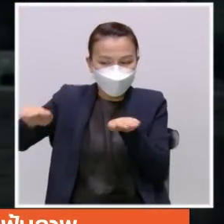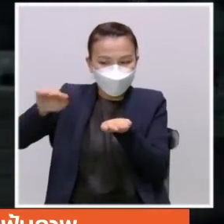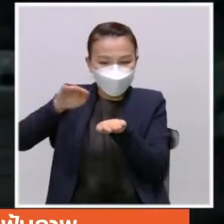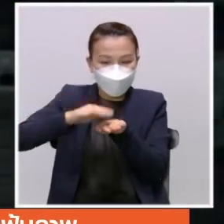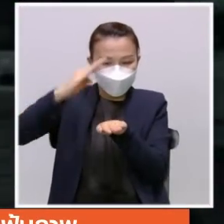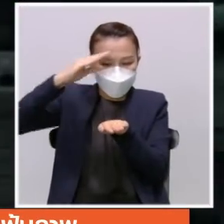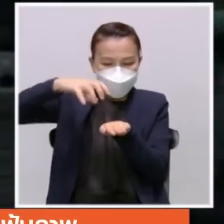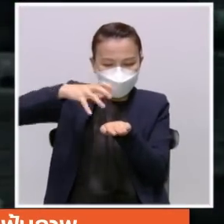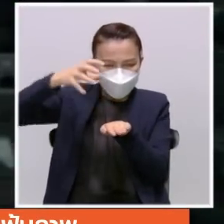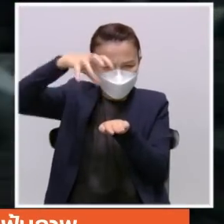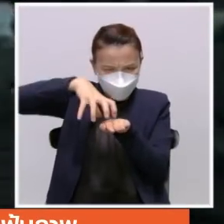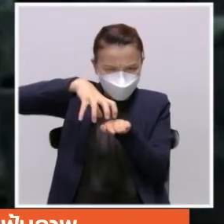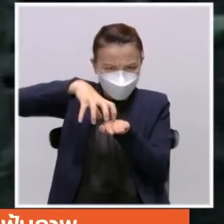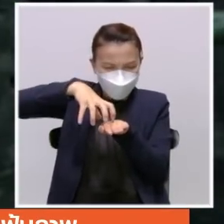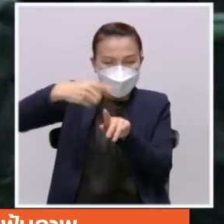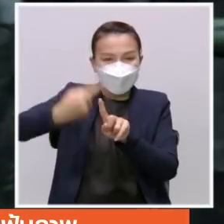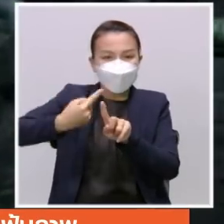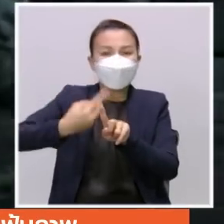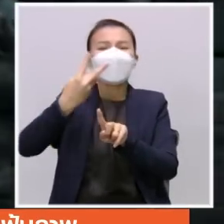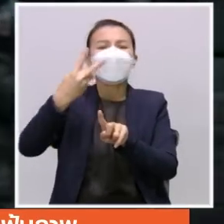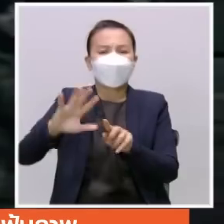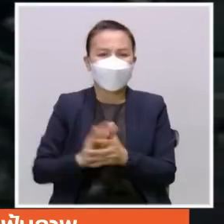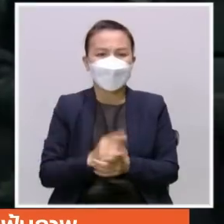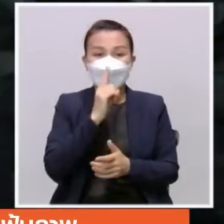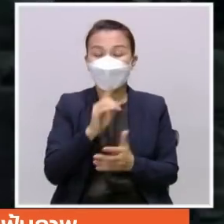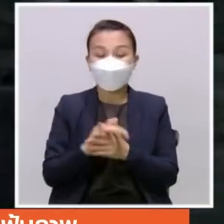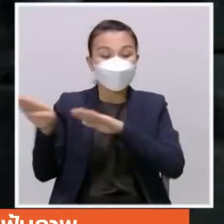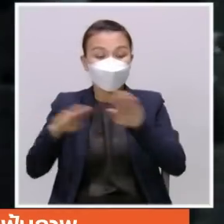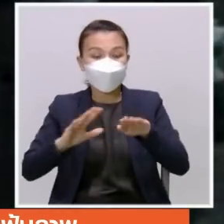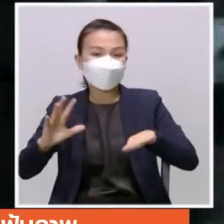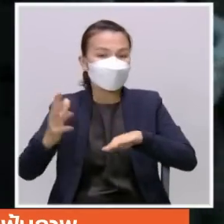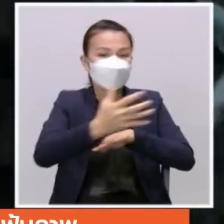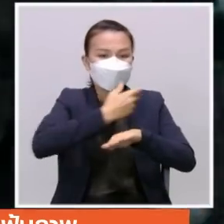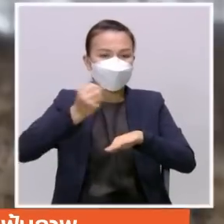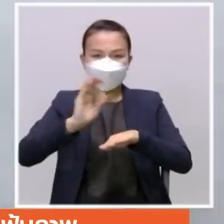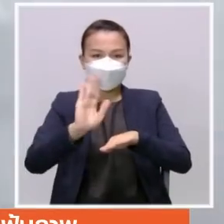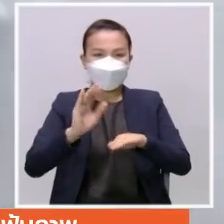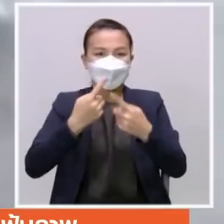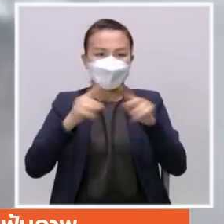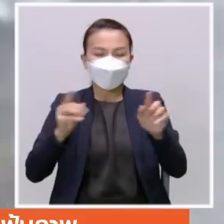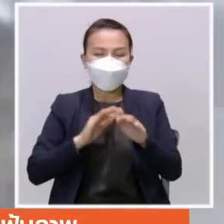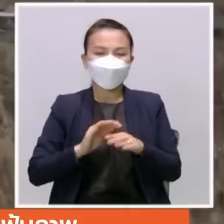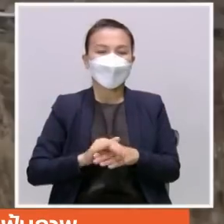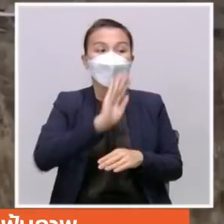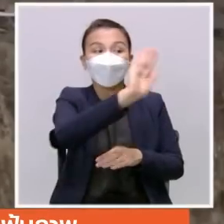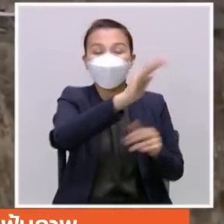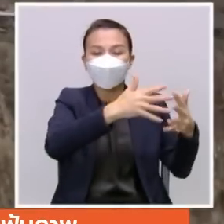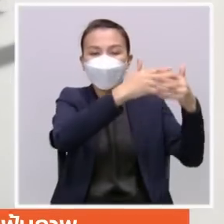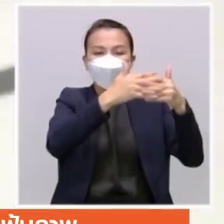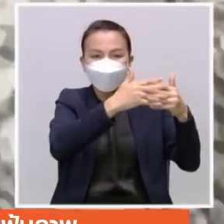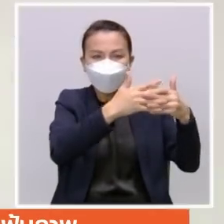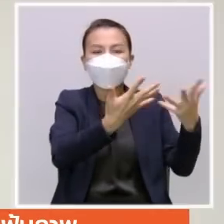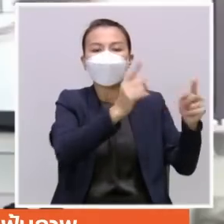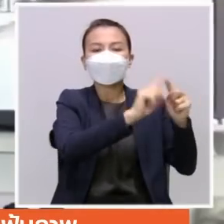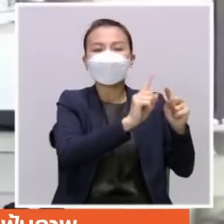100,000 นายมากกว่า2เดือนแล้วปฏิเสธมาตลอดค่ะไม่ได้เตรียมการรุกรานยูเครนนะคะแต่แค่ต้องการให้ชาติตะวันตกถอยห่างจ